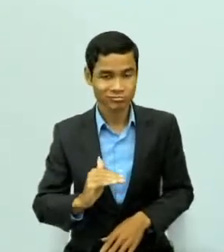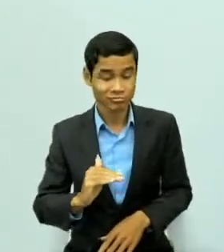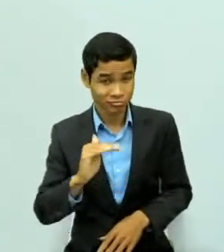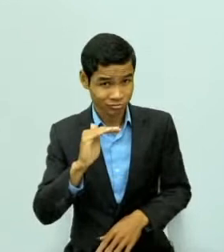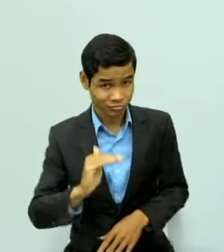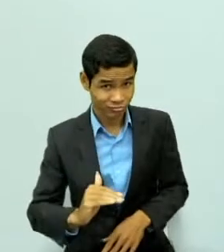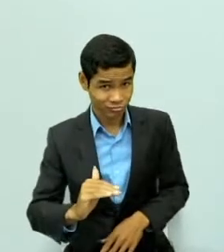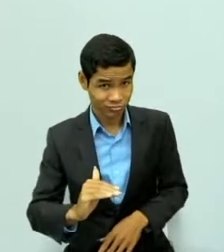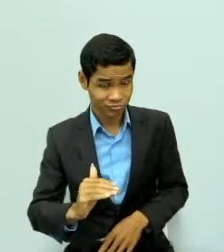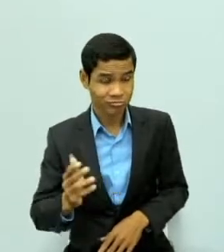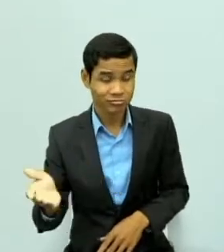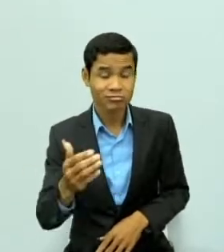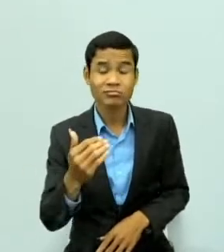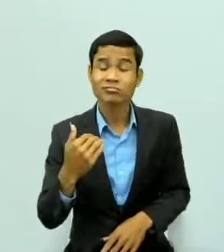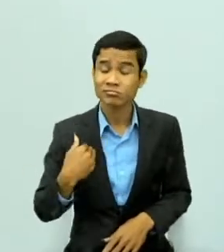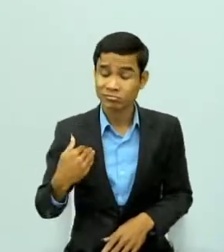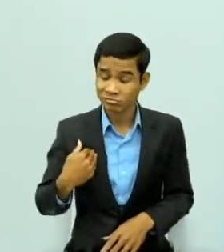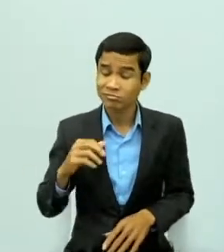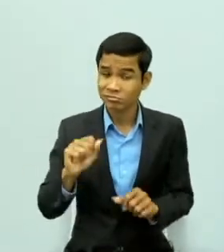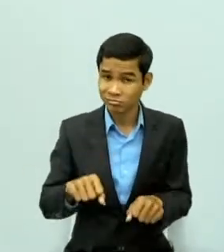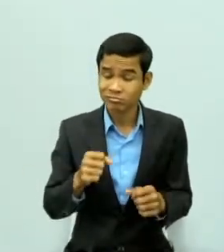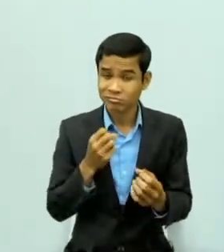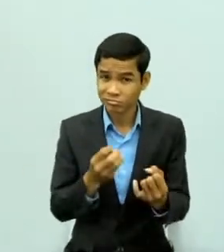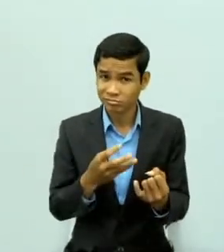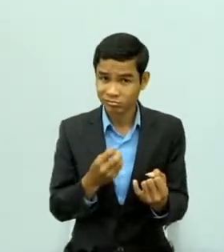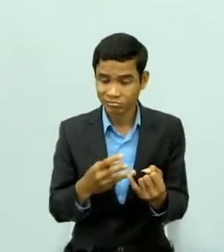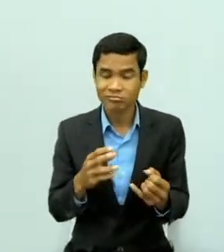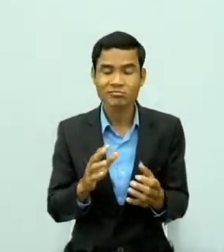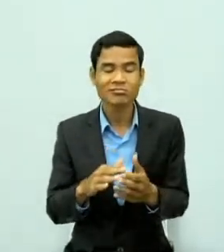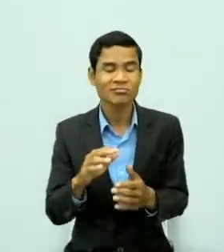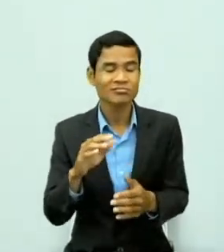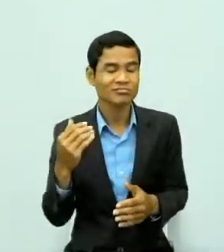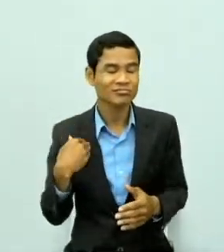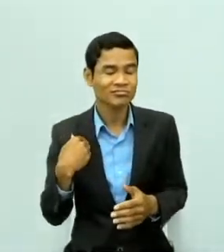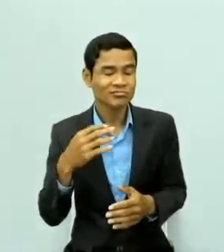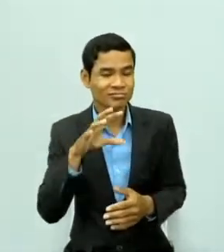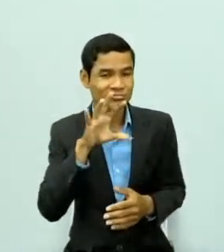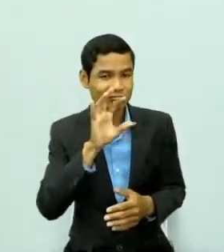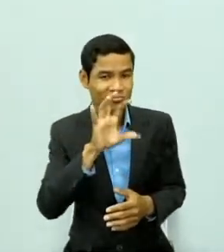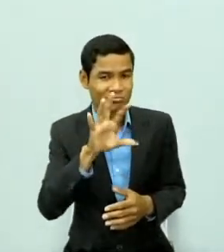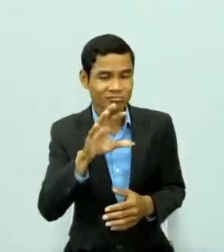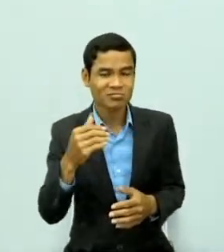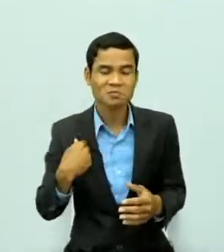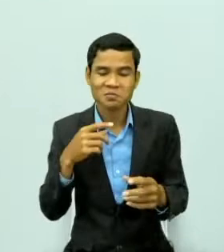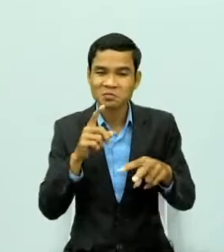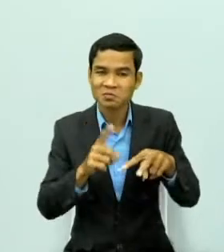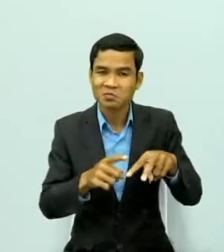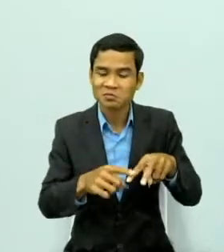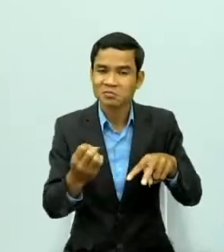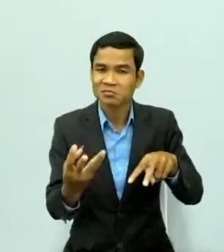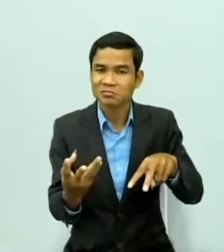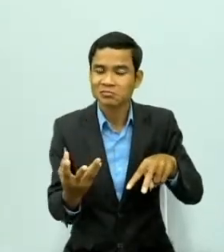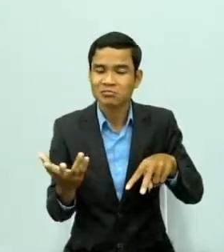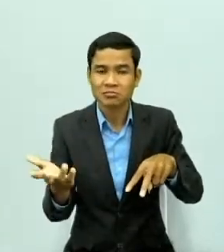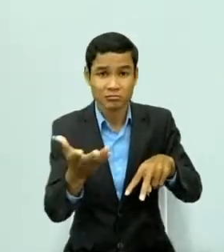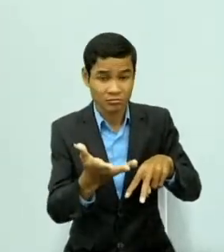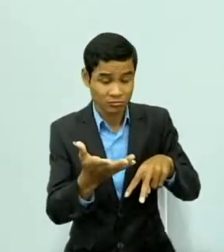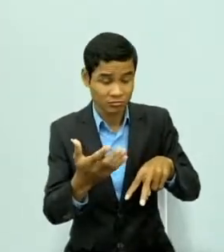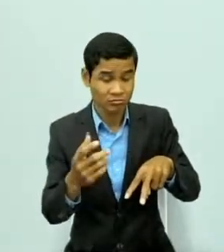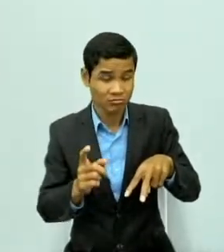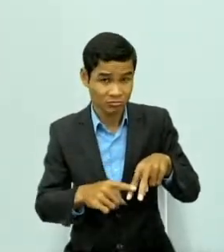ចាកូនចិញ្ចឹមឆ្កែតឿដែរណាចាសត្វឆ្កែមានជើងចំនួនប៉ុន្មានកូនដឹងអត់ចា